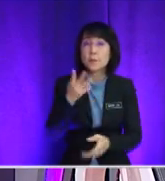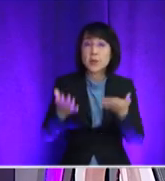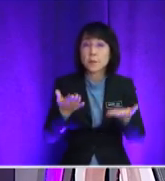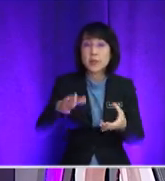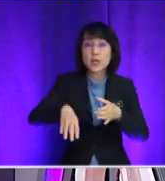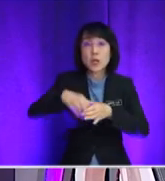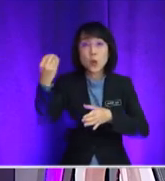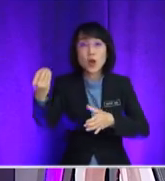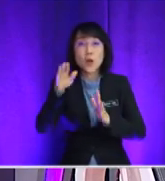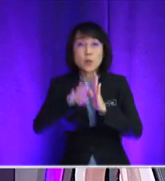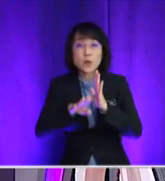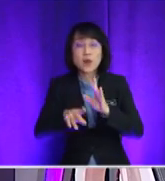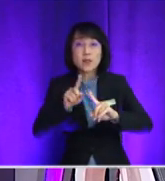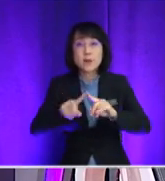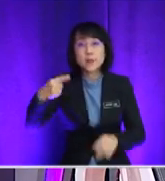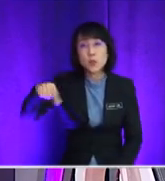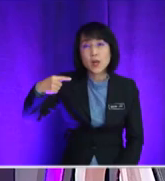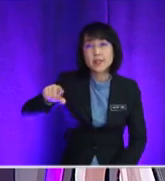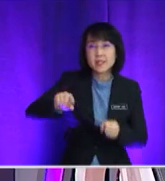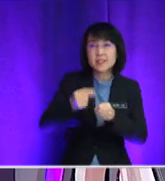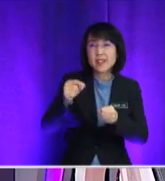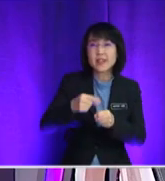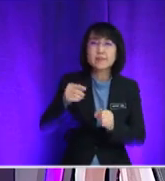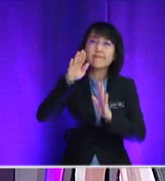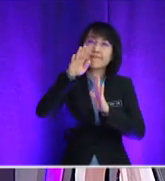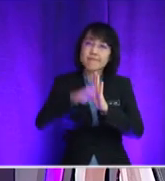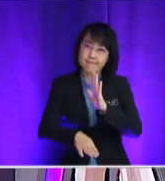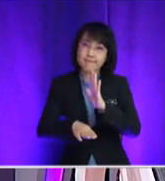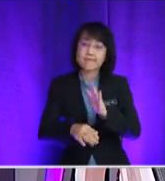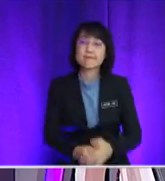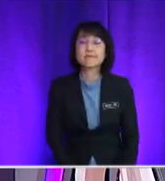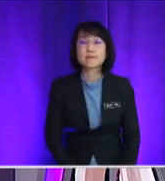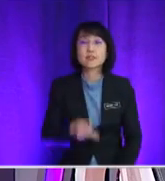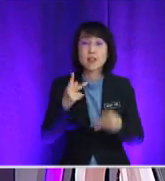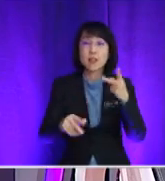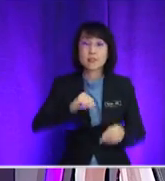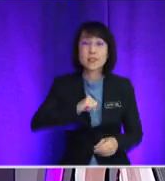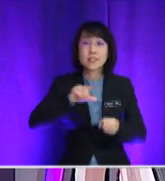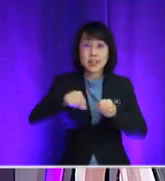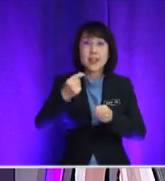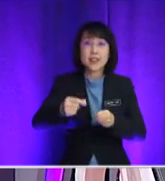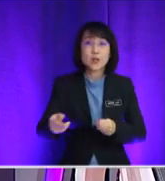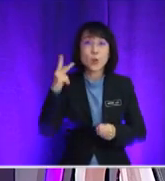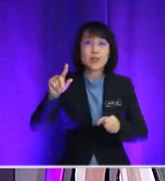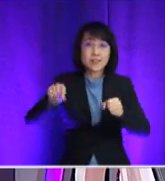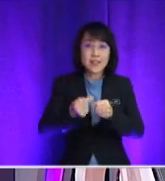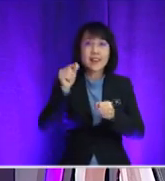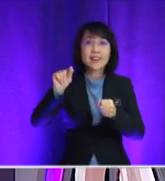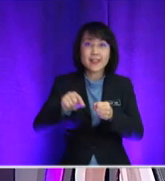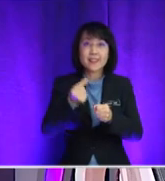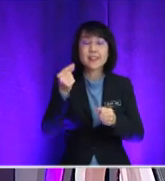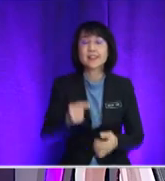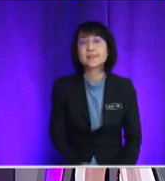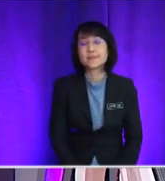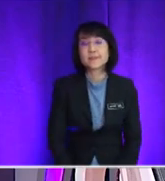quality jahitan tak seperti yang kita jahit Oke kita boleh ikut apa saja dari